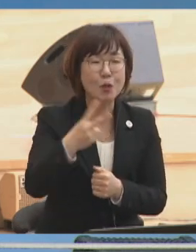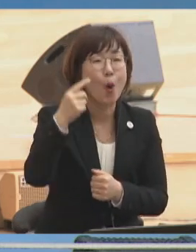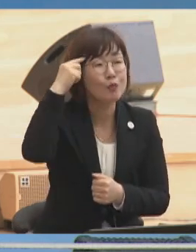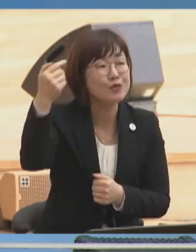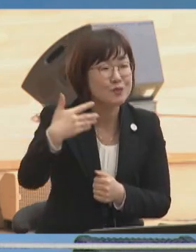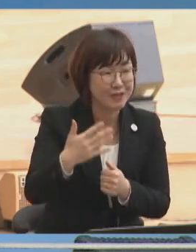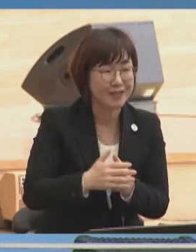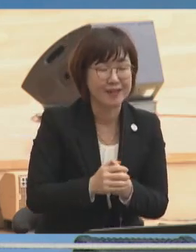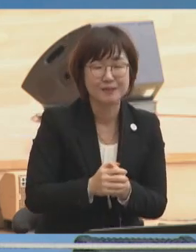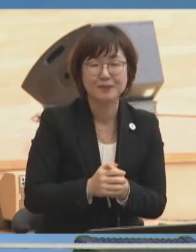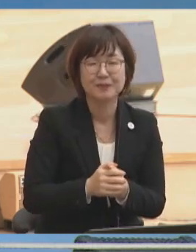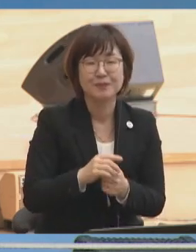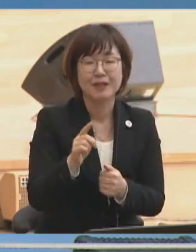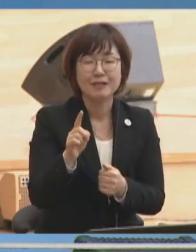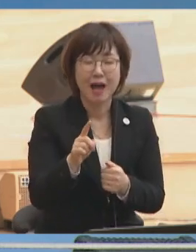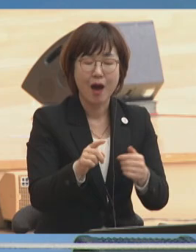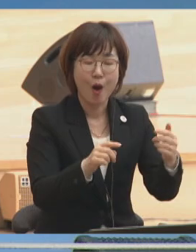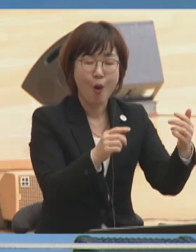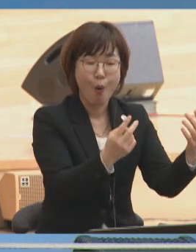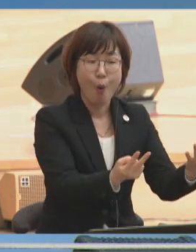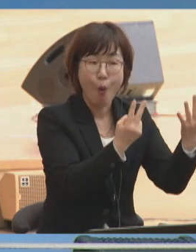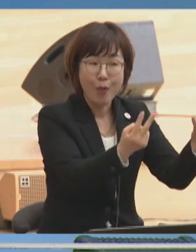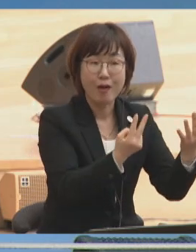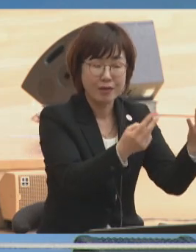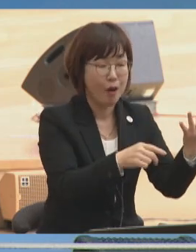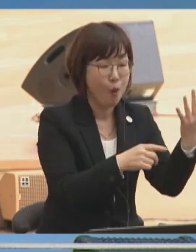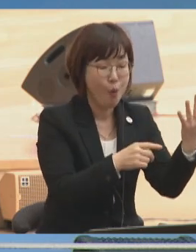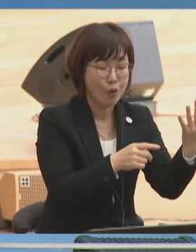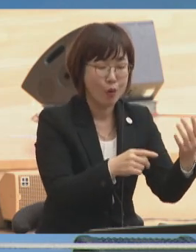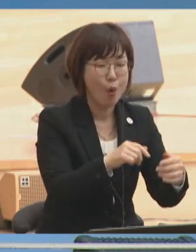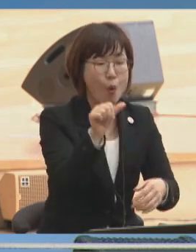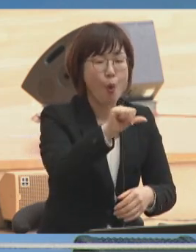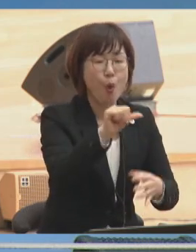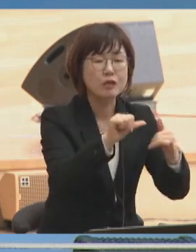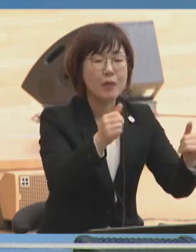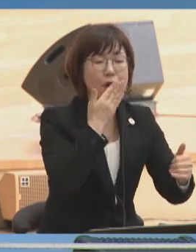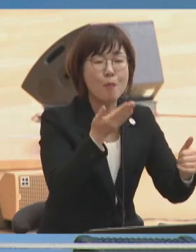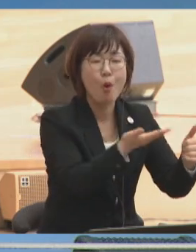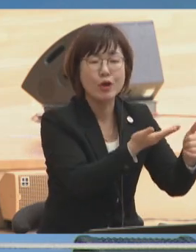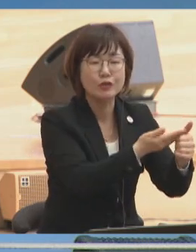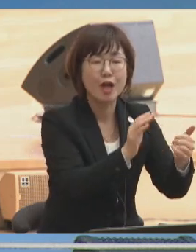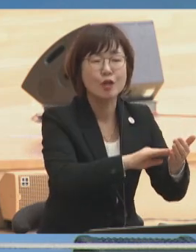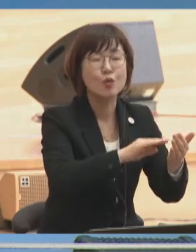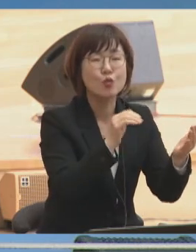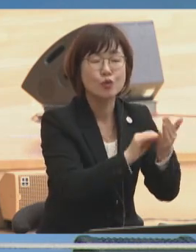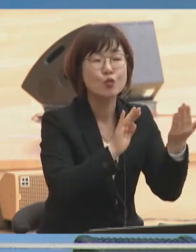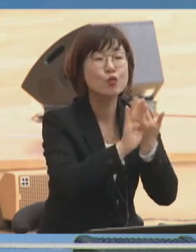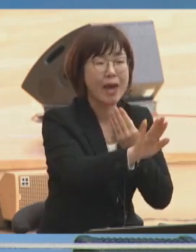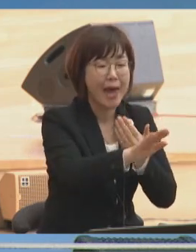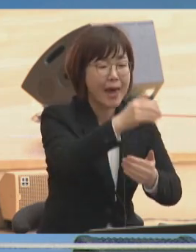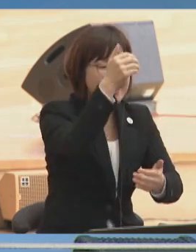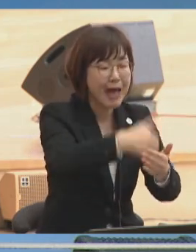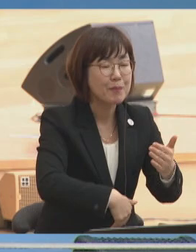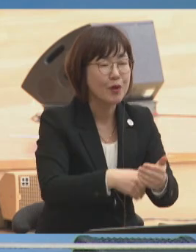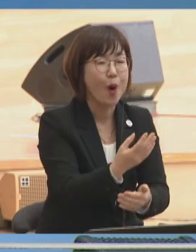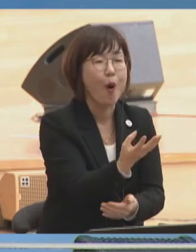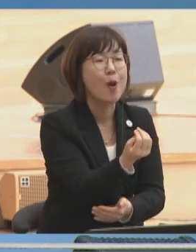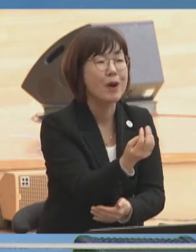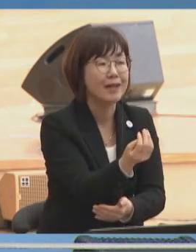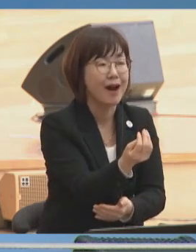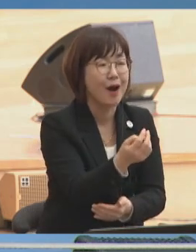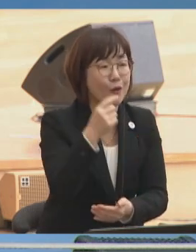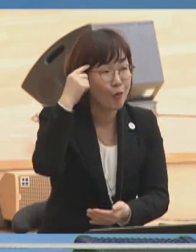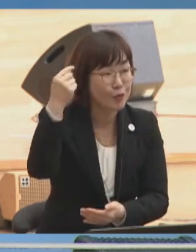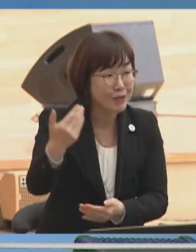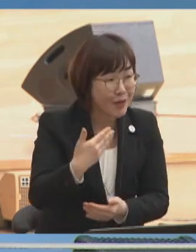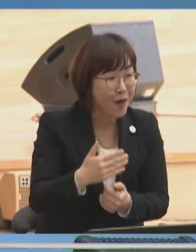나갔어요. 뭐냐면 오병이어로 5천 명을 먹이시고 난 후에 남은 것이 얼마였습니까? 라고